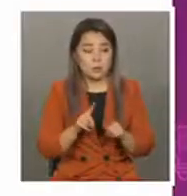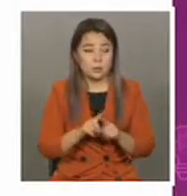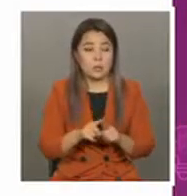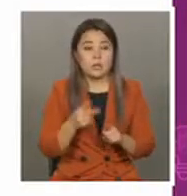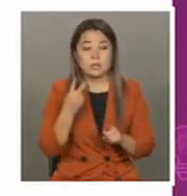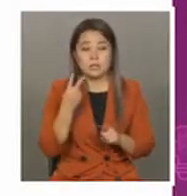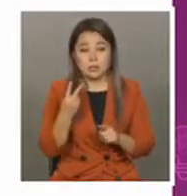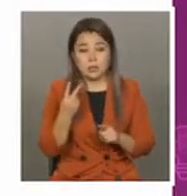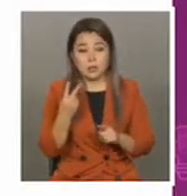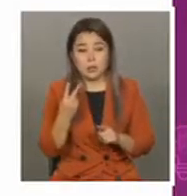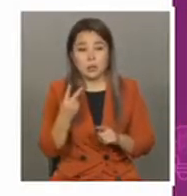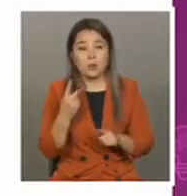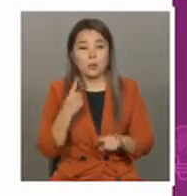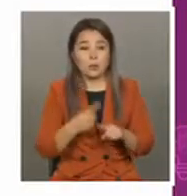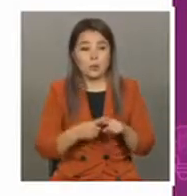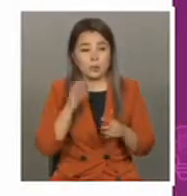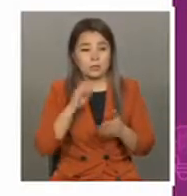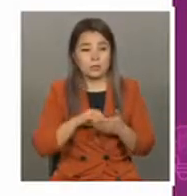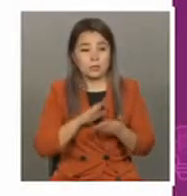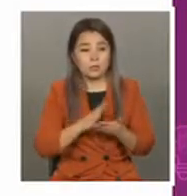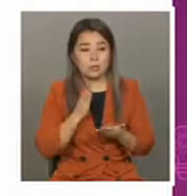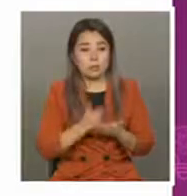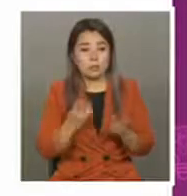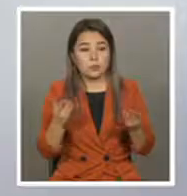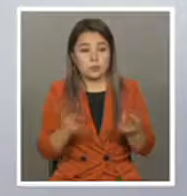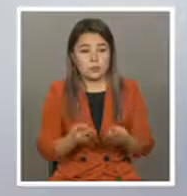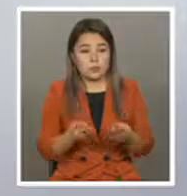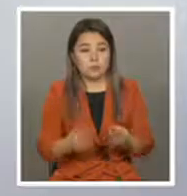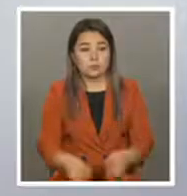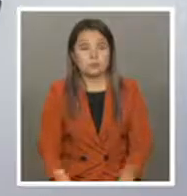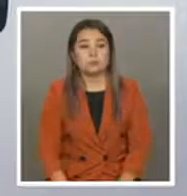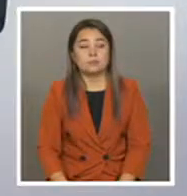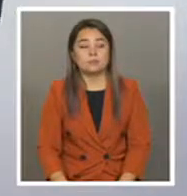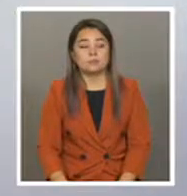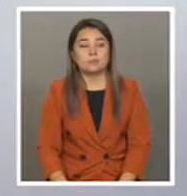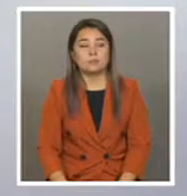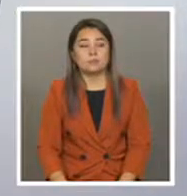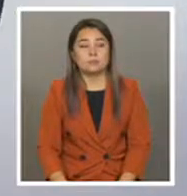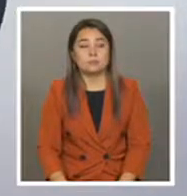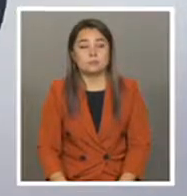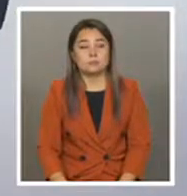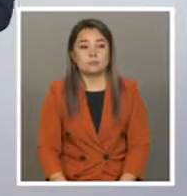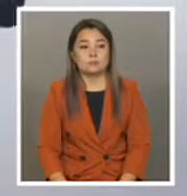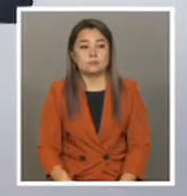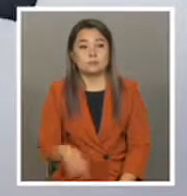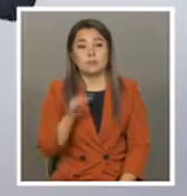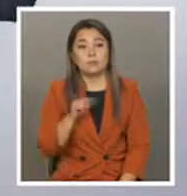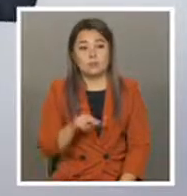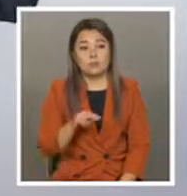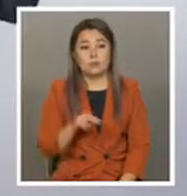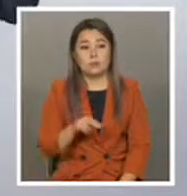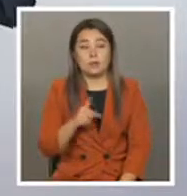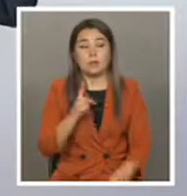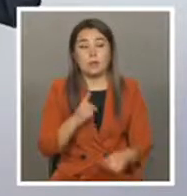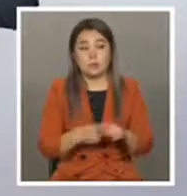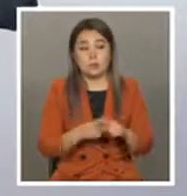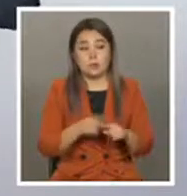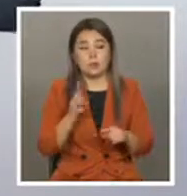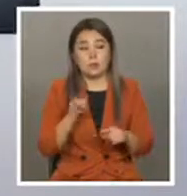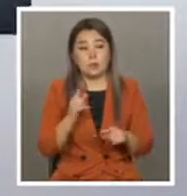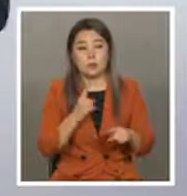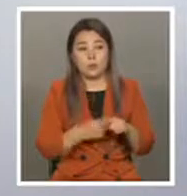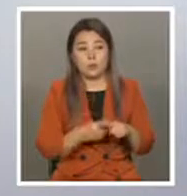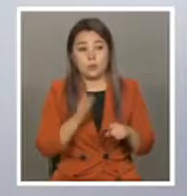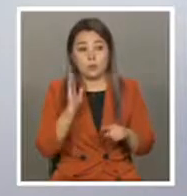де оң сан болу керек. Ал енді p оң, q да оң